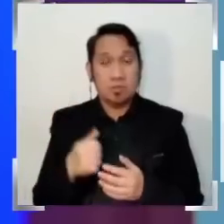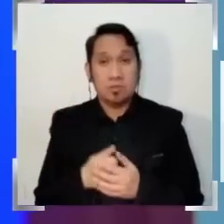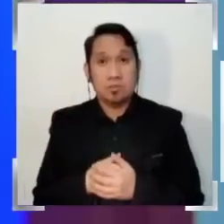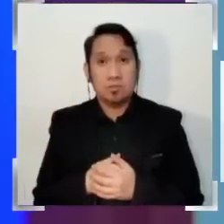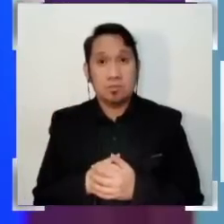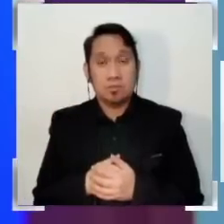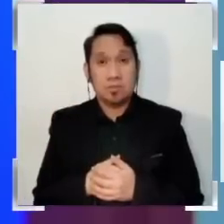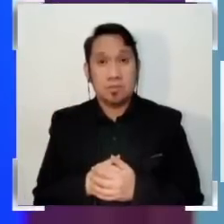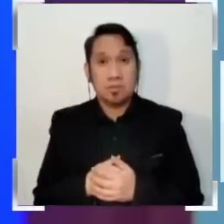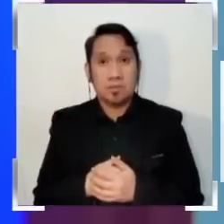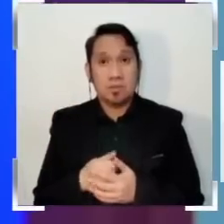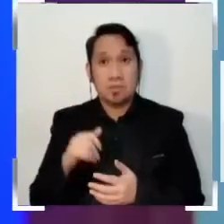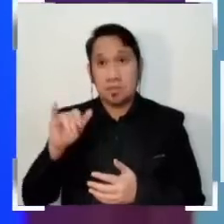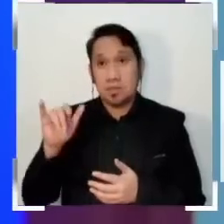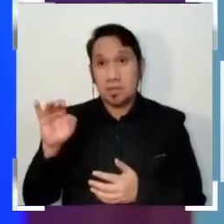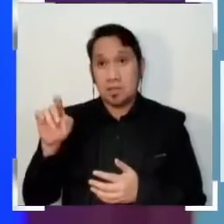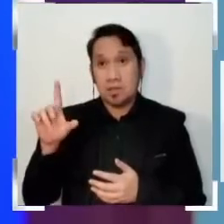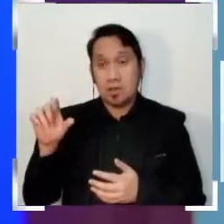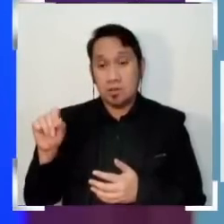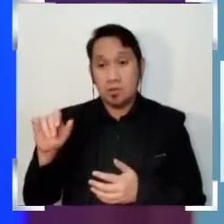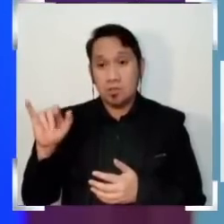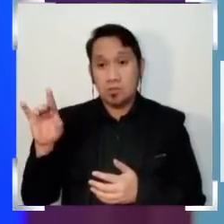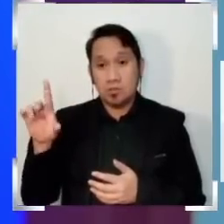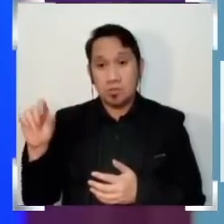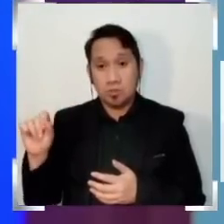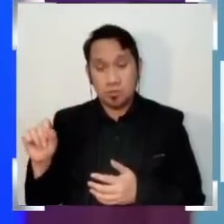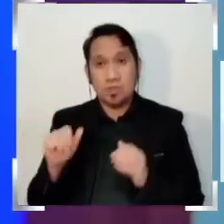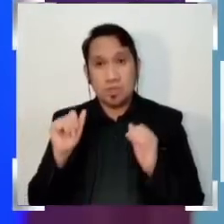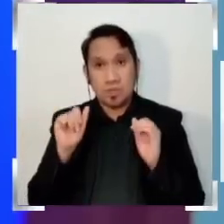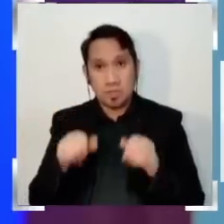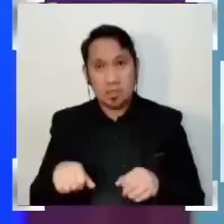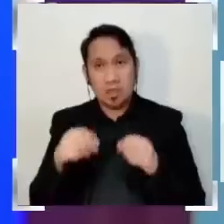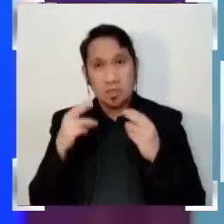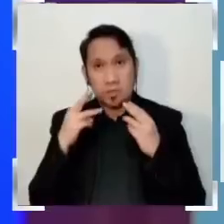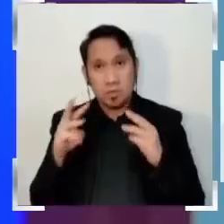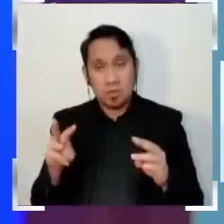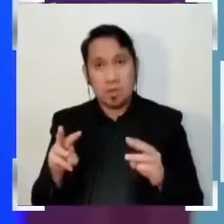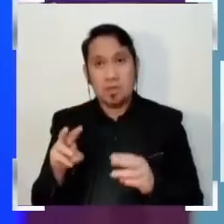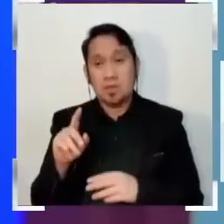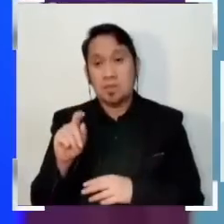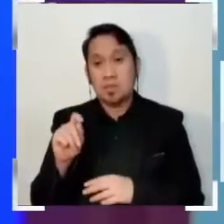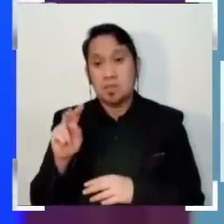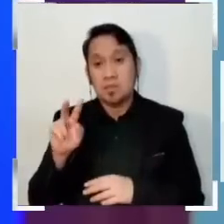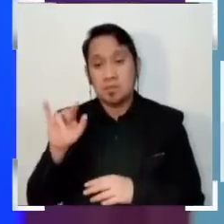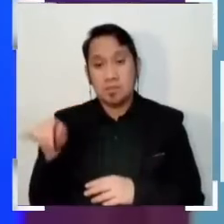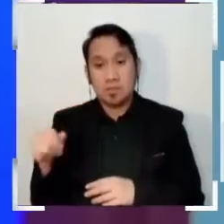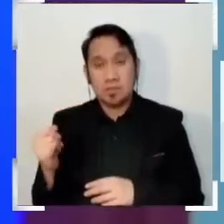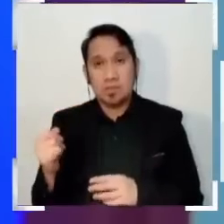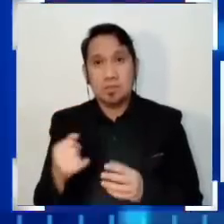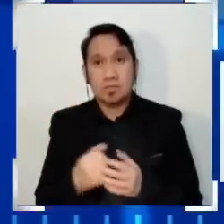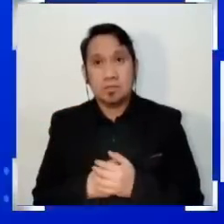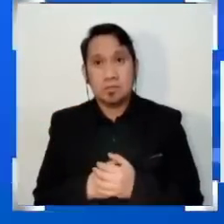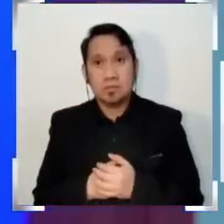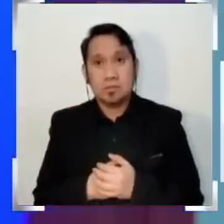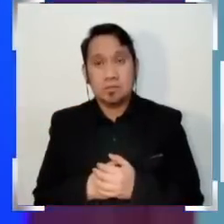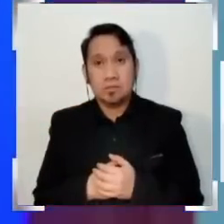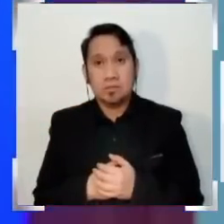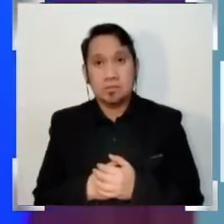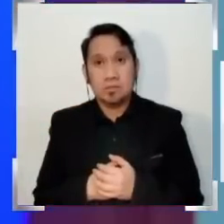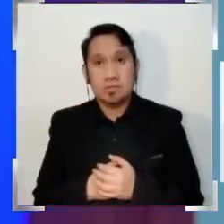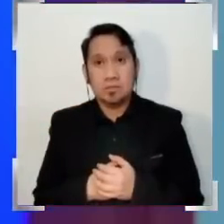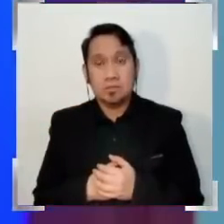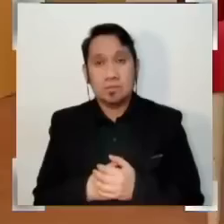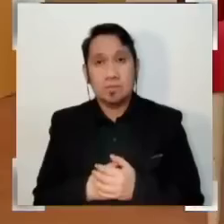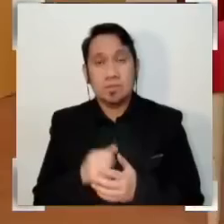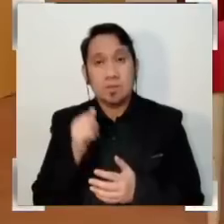Bullet Halusos na patuloy na mapapanood ang TVJ sa longest running noontime show. They've always been a part and will